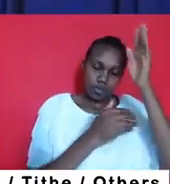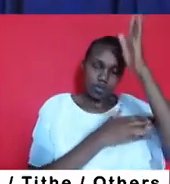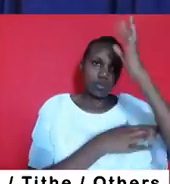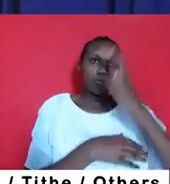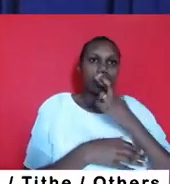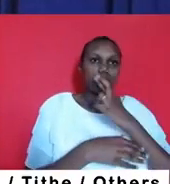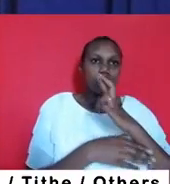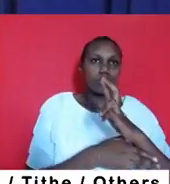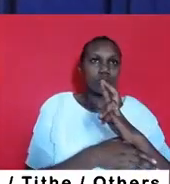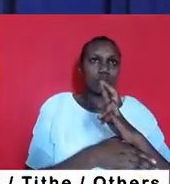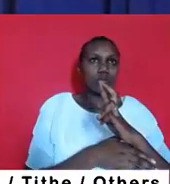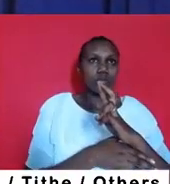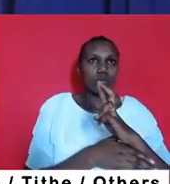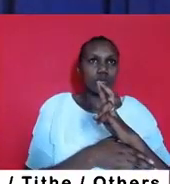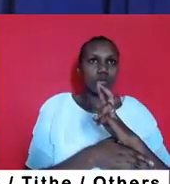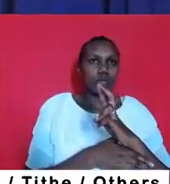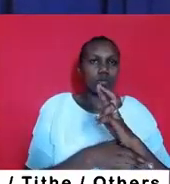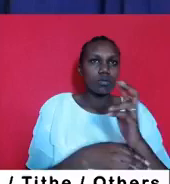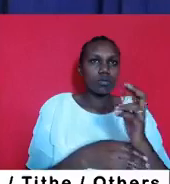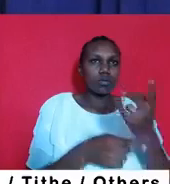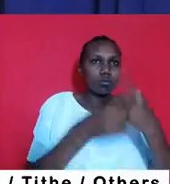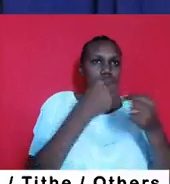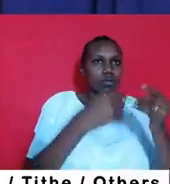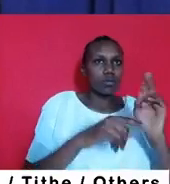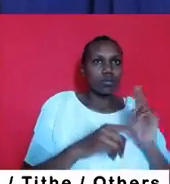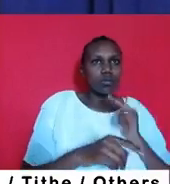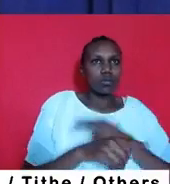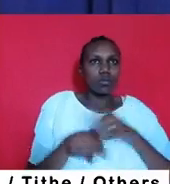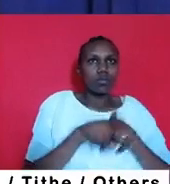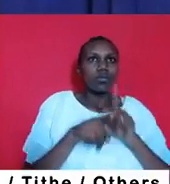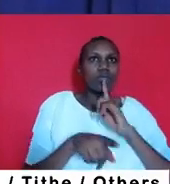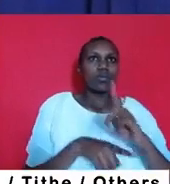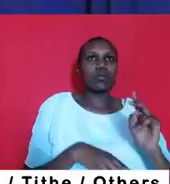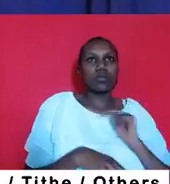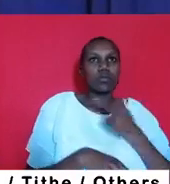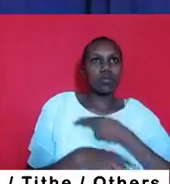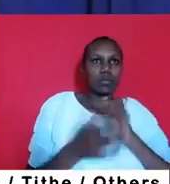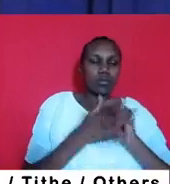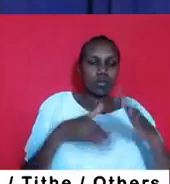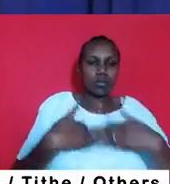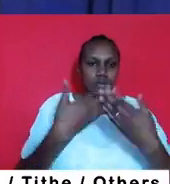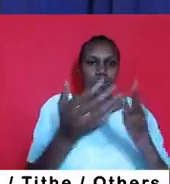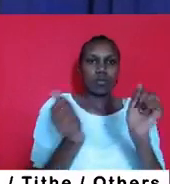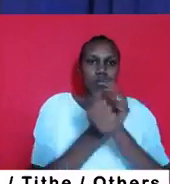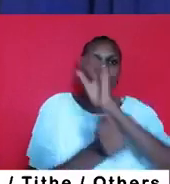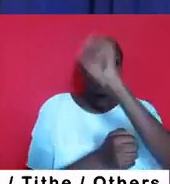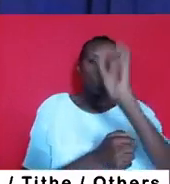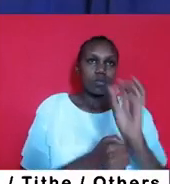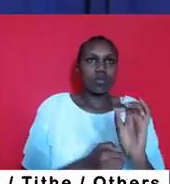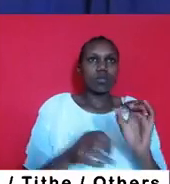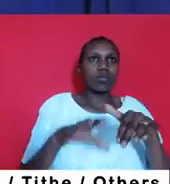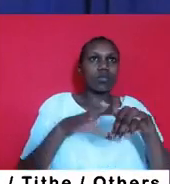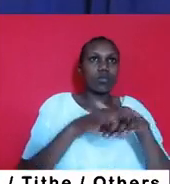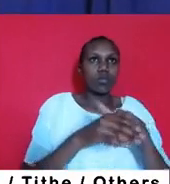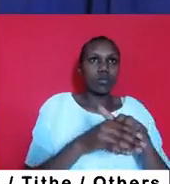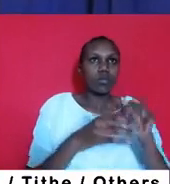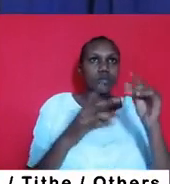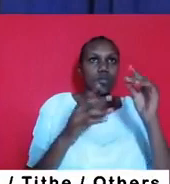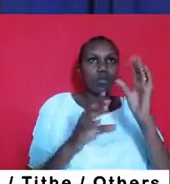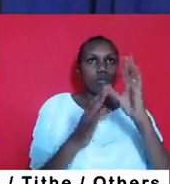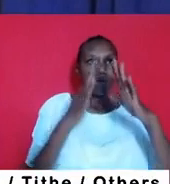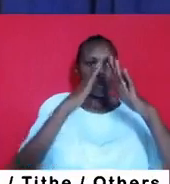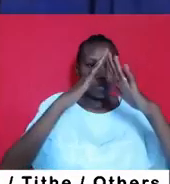ndiye ulitupa ajira. Na kutuamuru tuwe tunatoa fungu la kumi katika nyumba yako ili